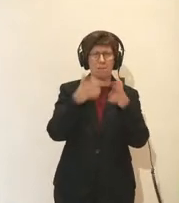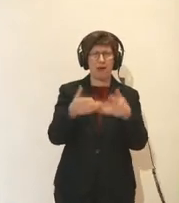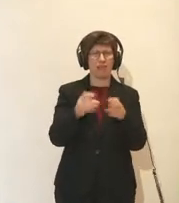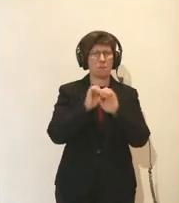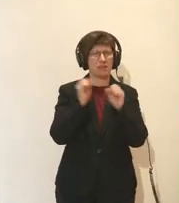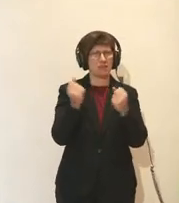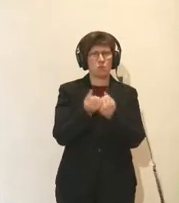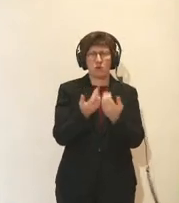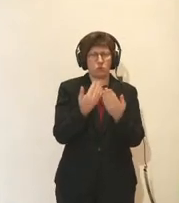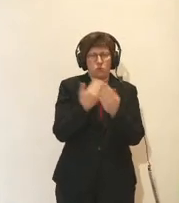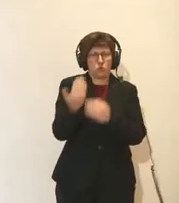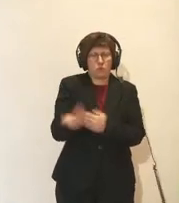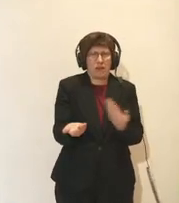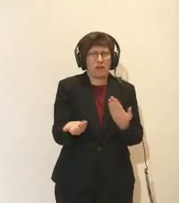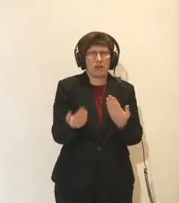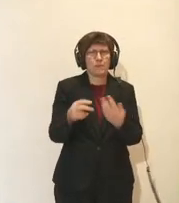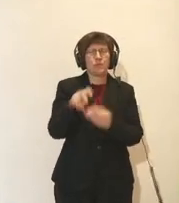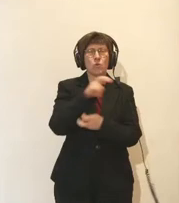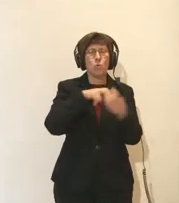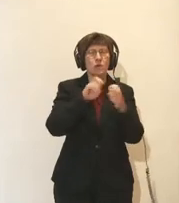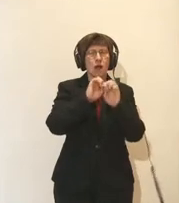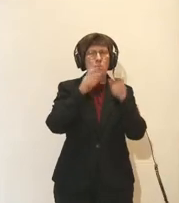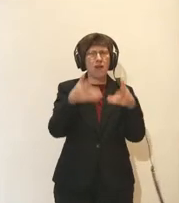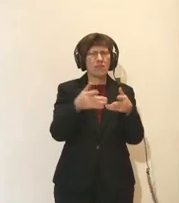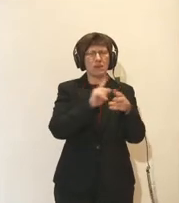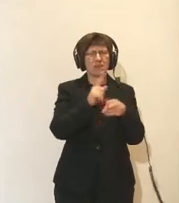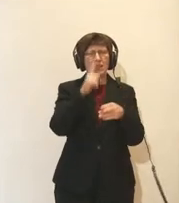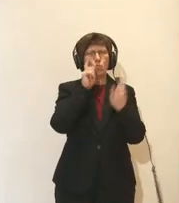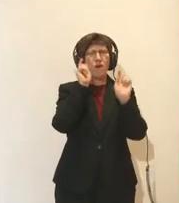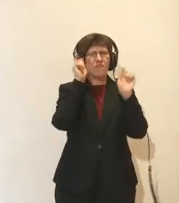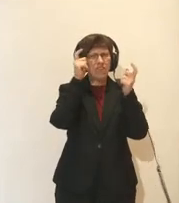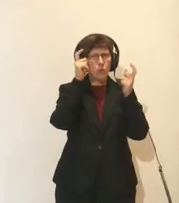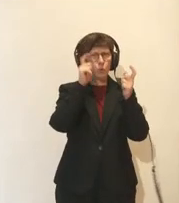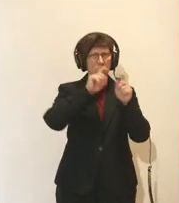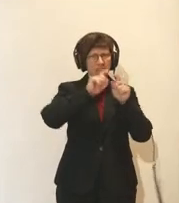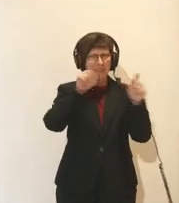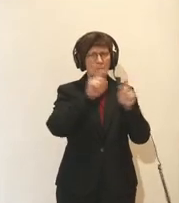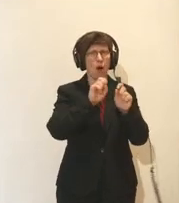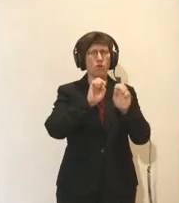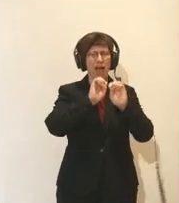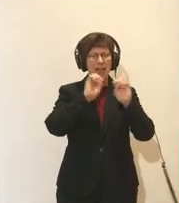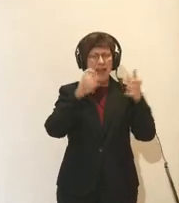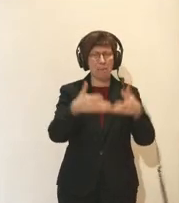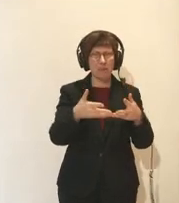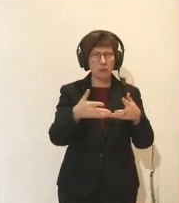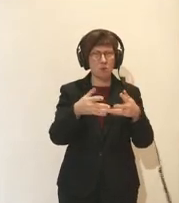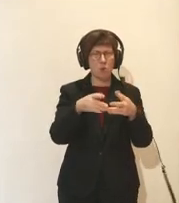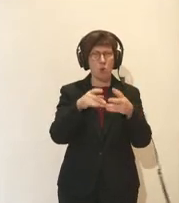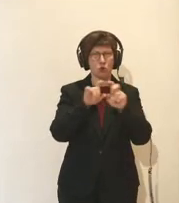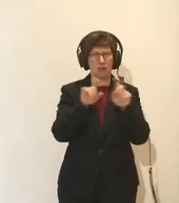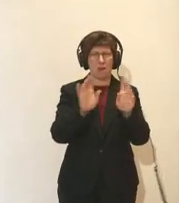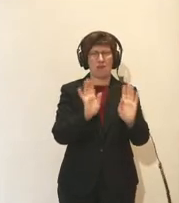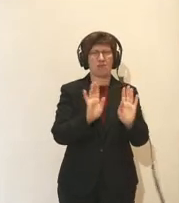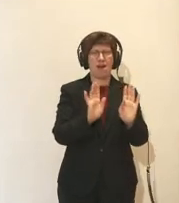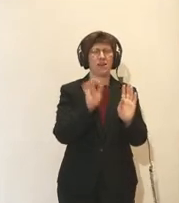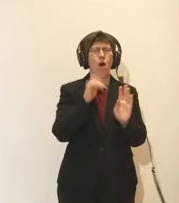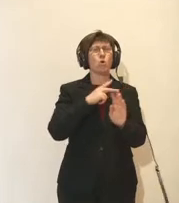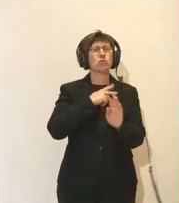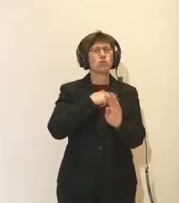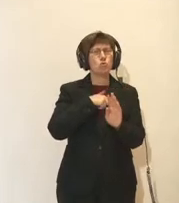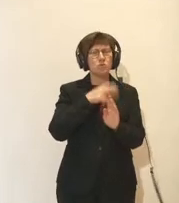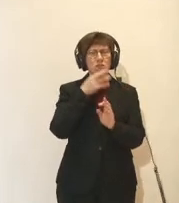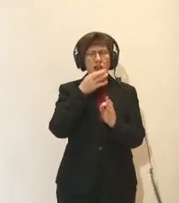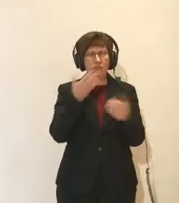ist ja der umgang der pandemie nicht hat eine biologische frage oder ideologische frage sondern ganz oft auch nur soziale